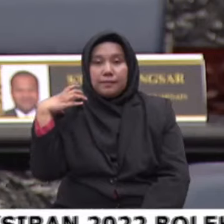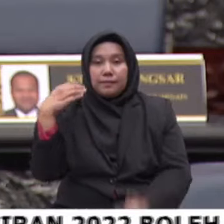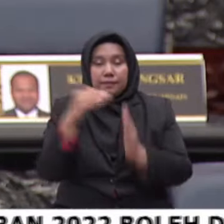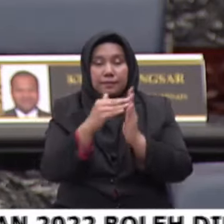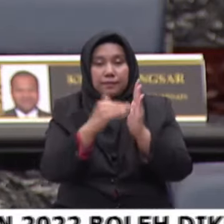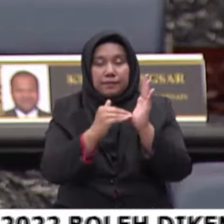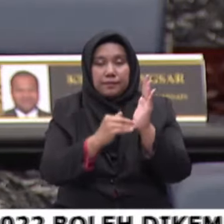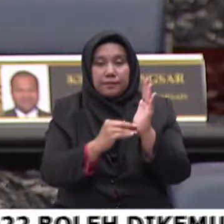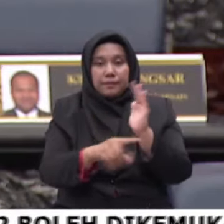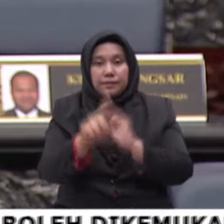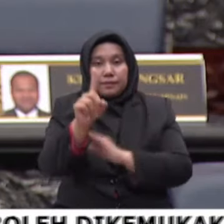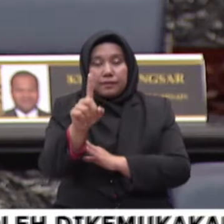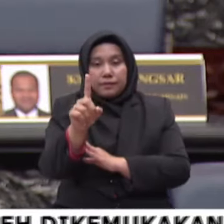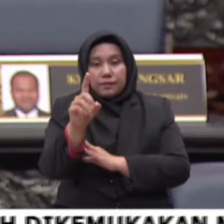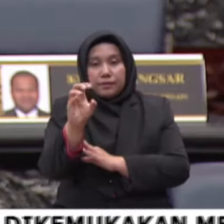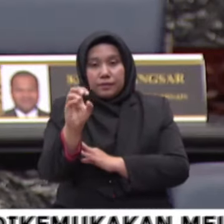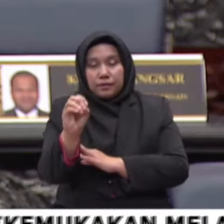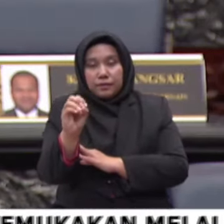10300